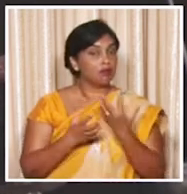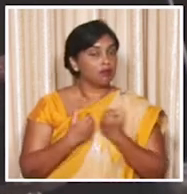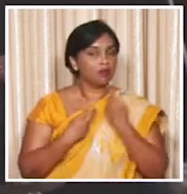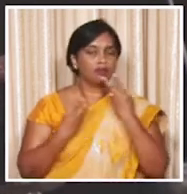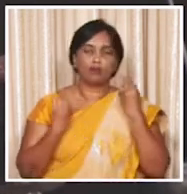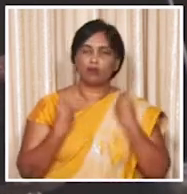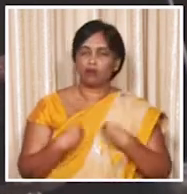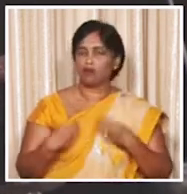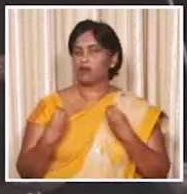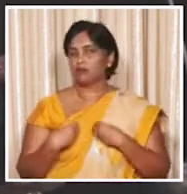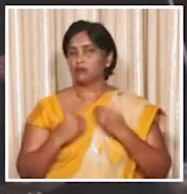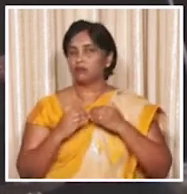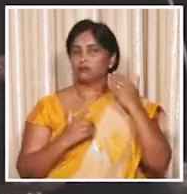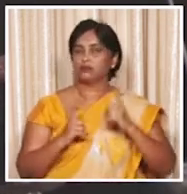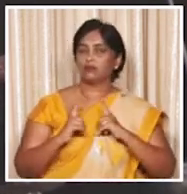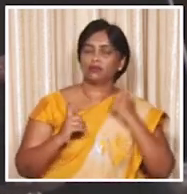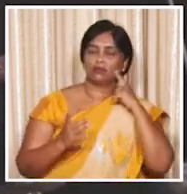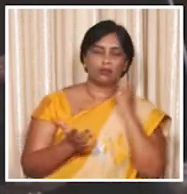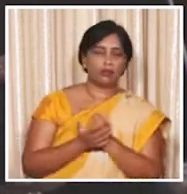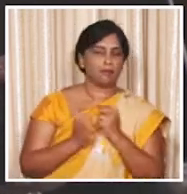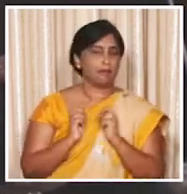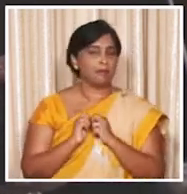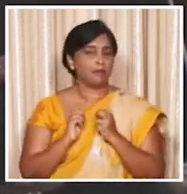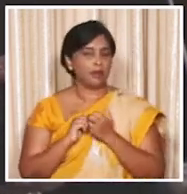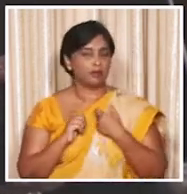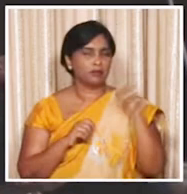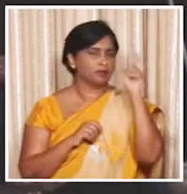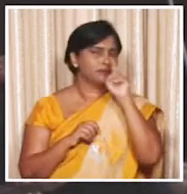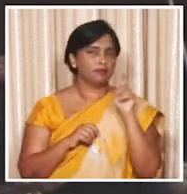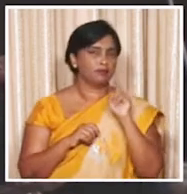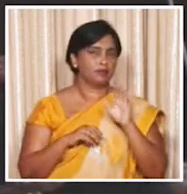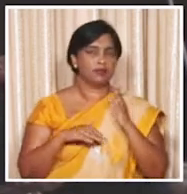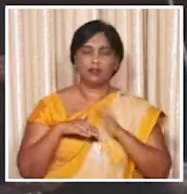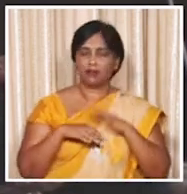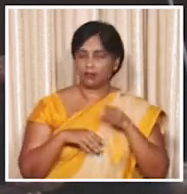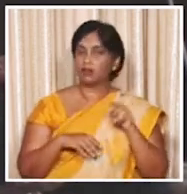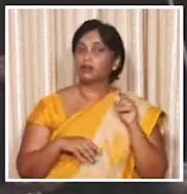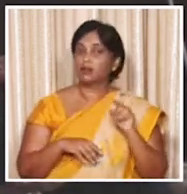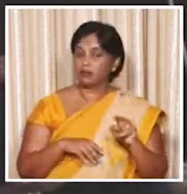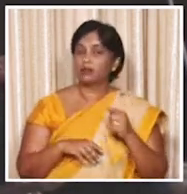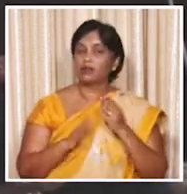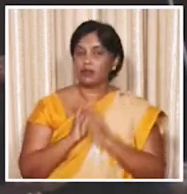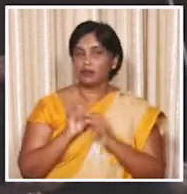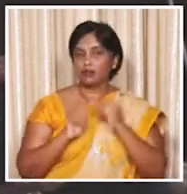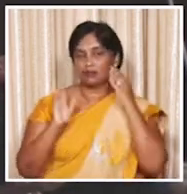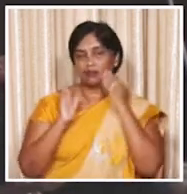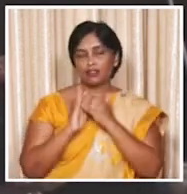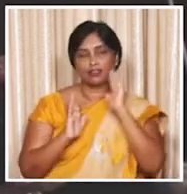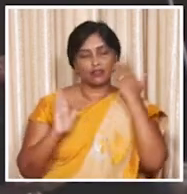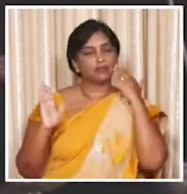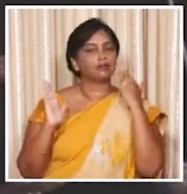மிகக்கூடிய உளவியல் நெருக்கீட்டுக்கு ஆளாகியுள்ள இந்த மாணவியின் நிலை குறித்து தாங்களும் உயரிய கரிசனை கொள்வீர்கள் என நம்புகிறேன். அதன்